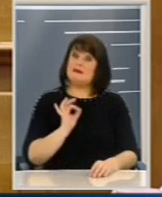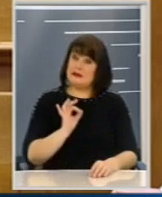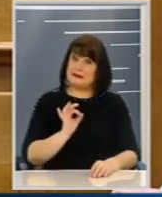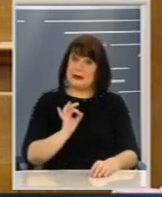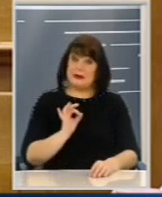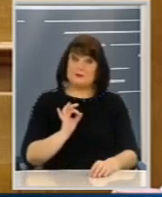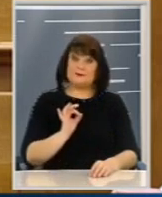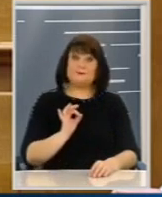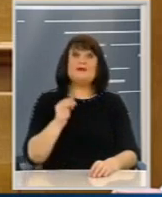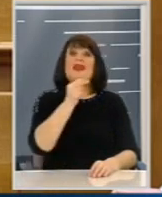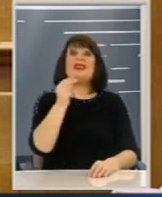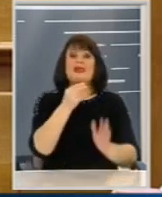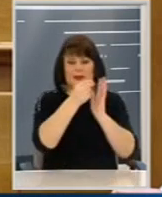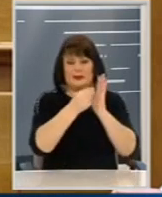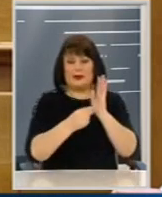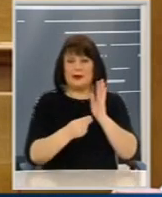μία ατζέντα που